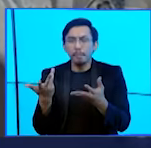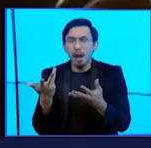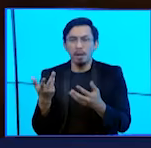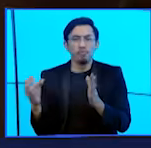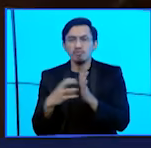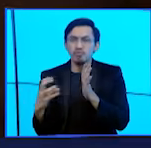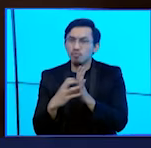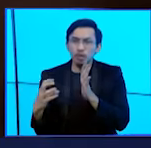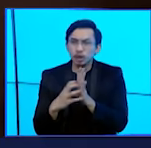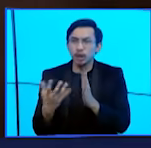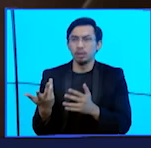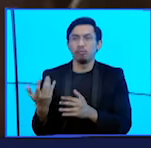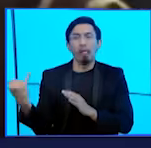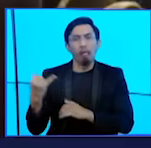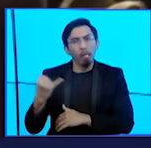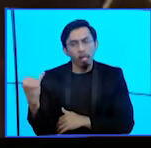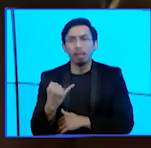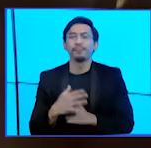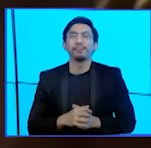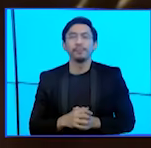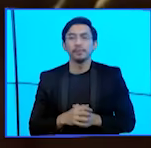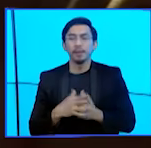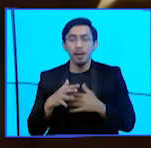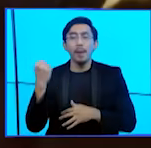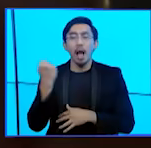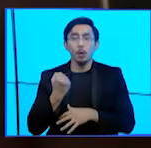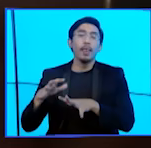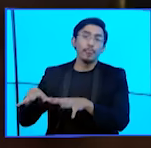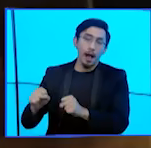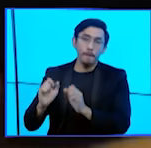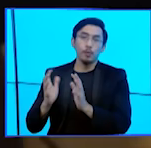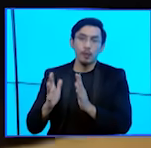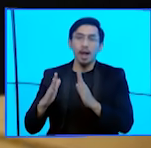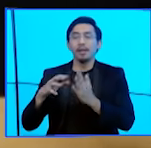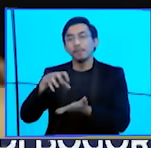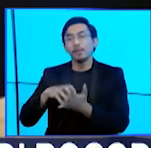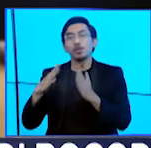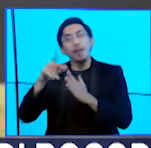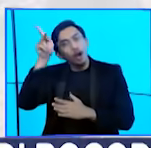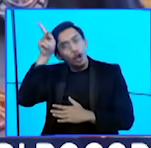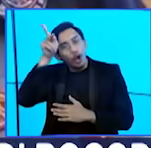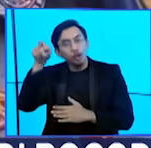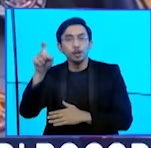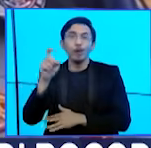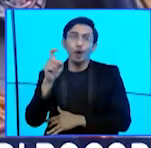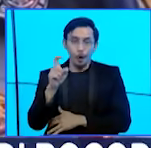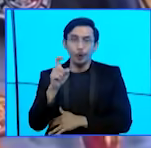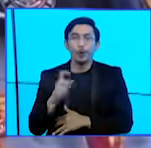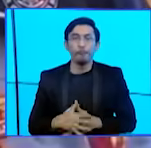disebar-sebar. Aparat menangkap pelaku pemilik akun YouTube Safas Fresh di sebuah rumah kos di kawasan Bogor, Jawa Barat. Kemudian kita